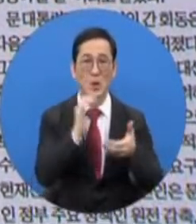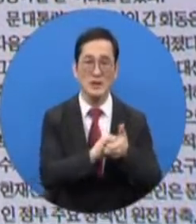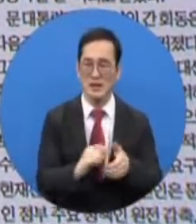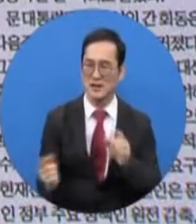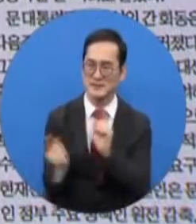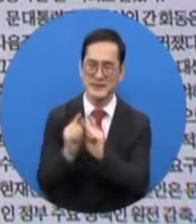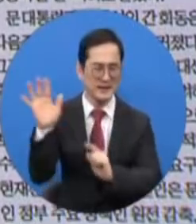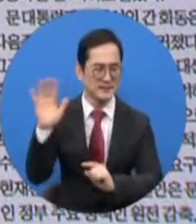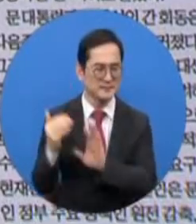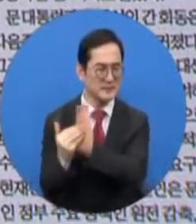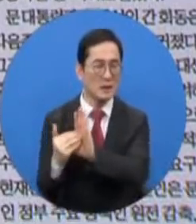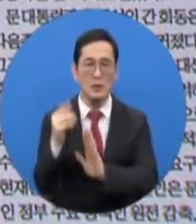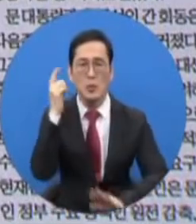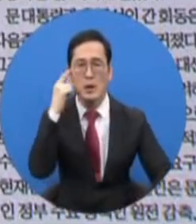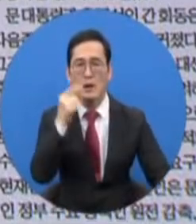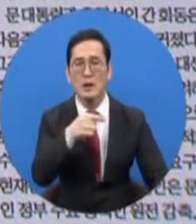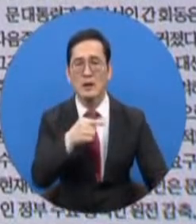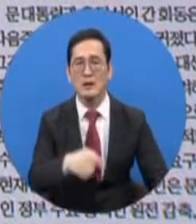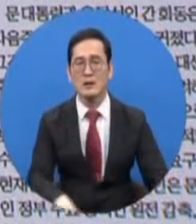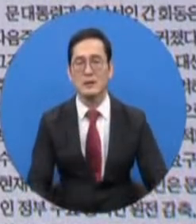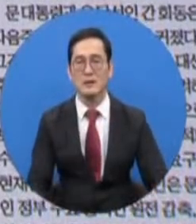걸까요?